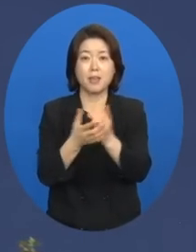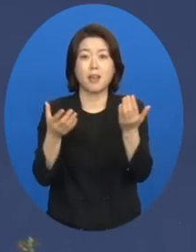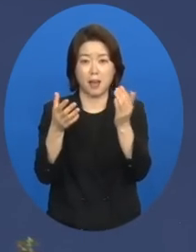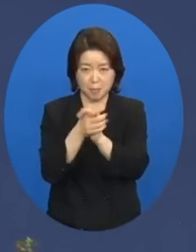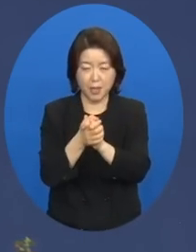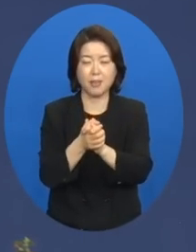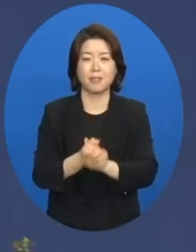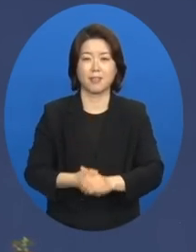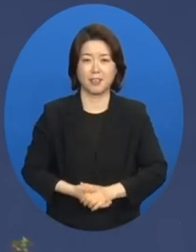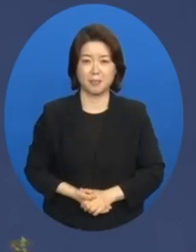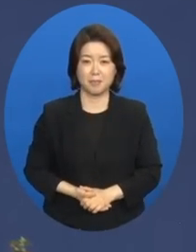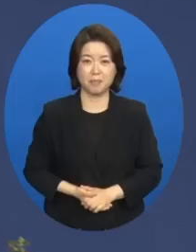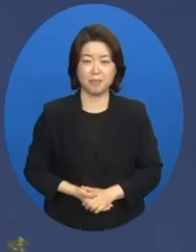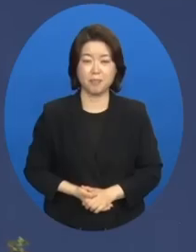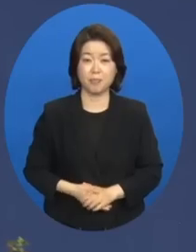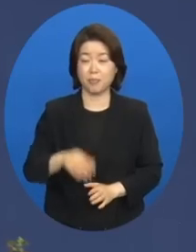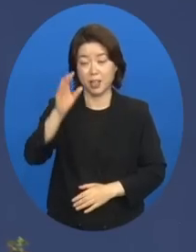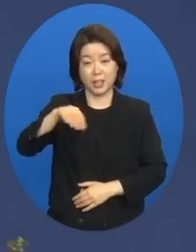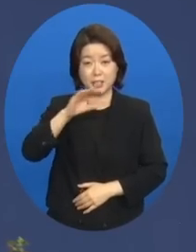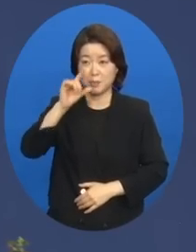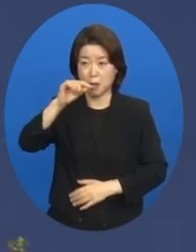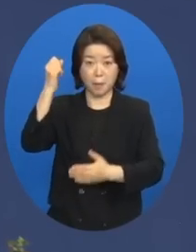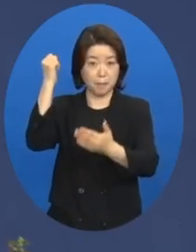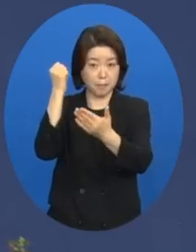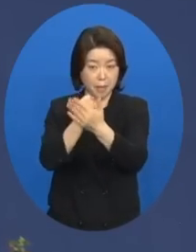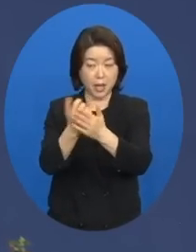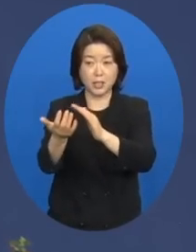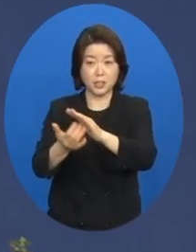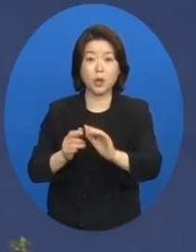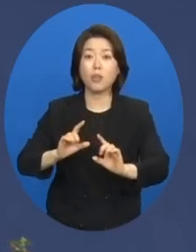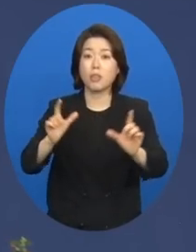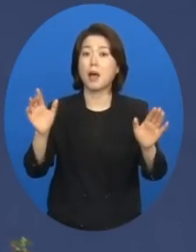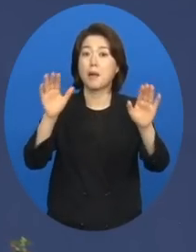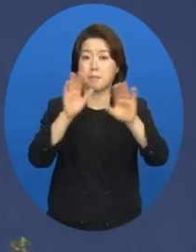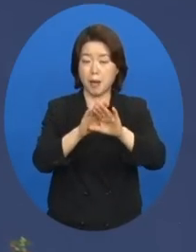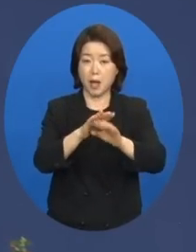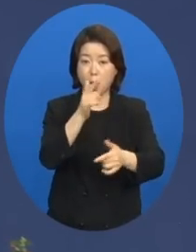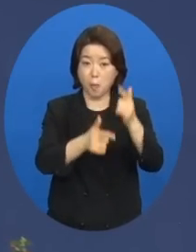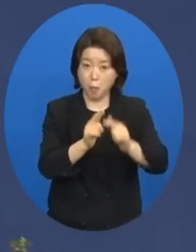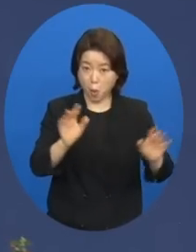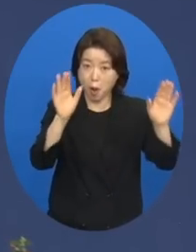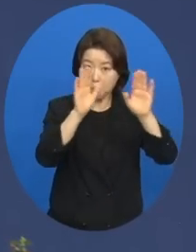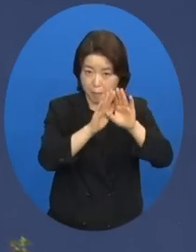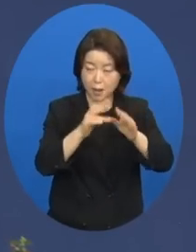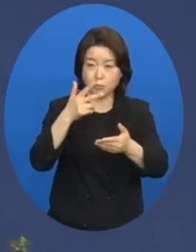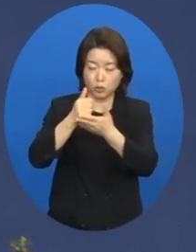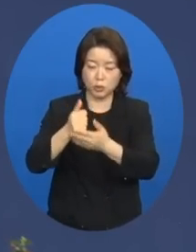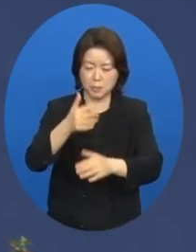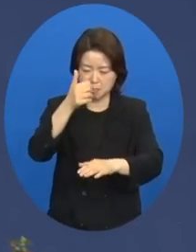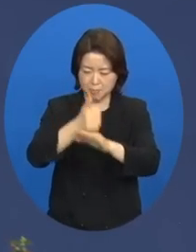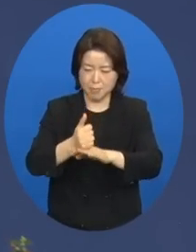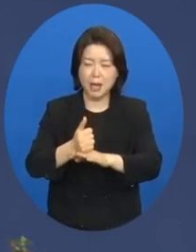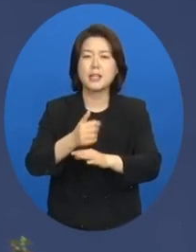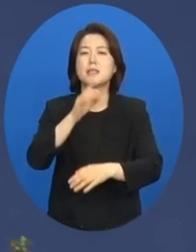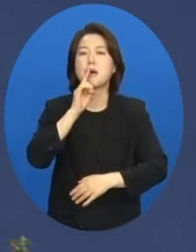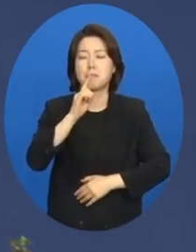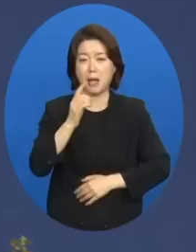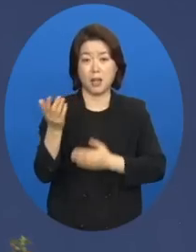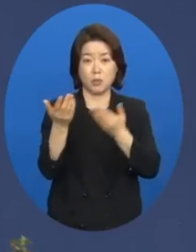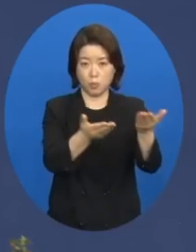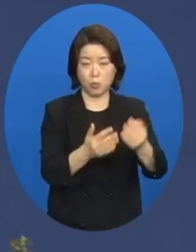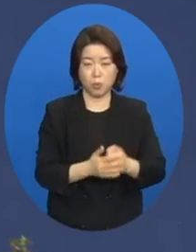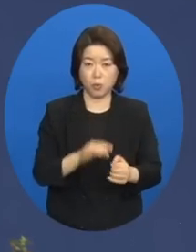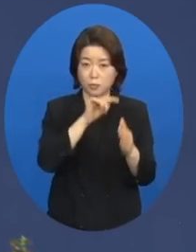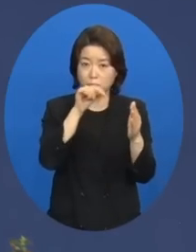아멘. 십자가에 못 박히시 바로 전날 밤 목요일 날 밤 주님이 마지막 유언처럼 하시는 말씀 가운데